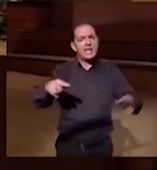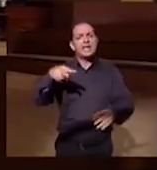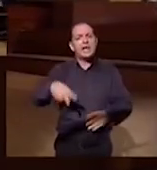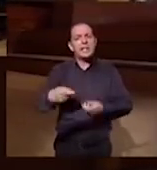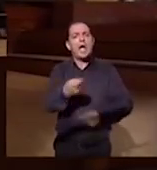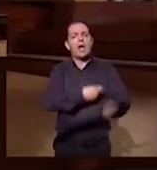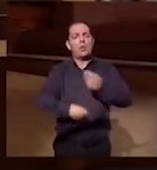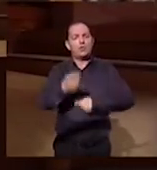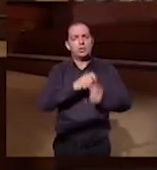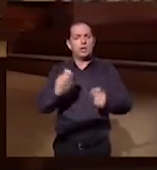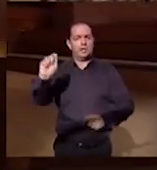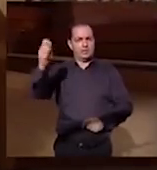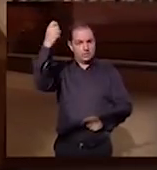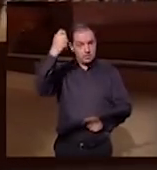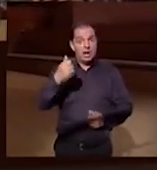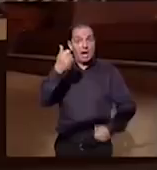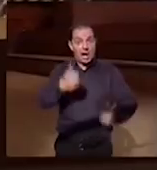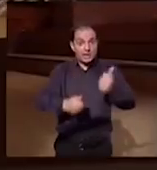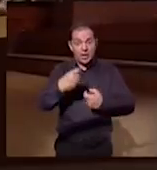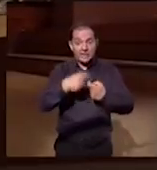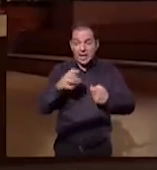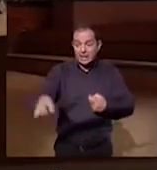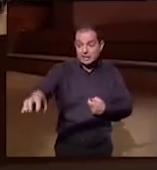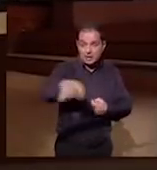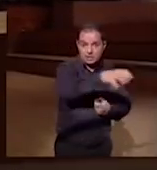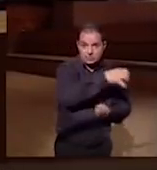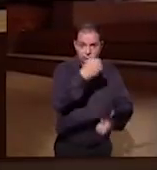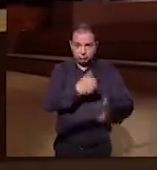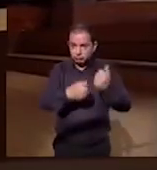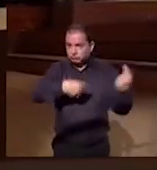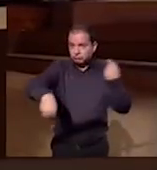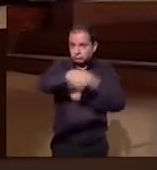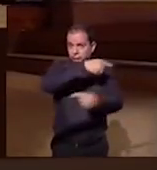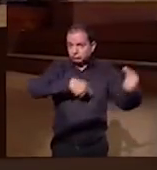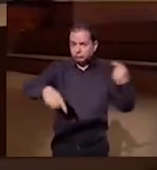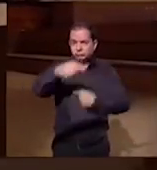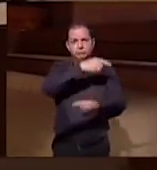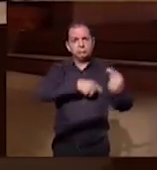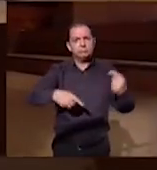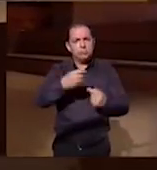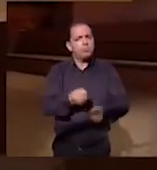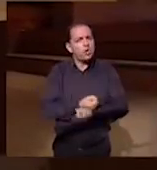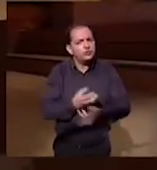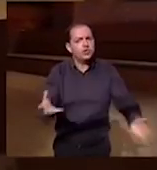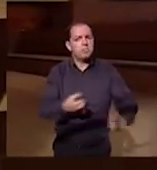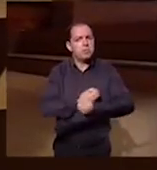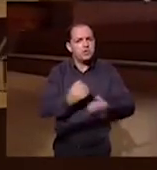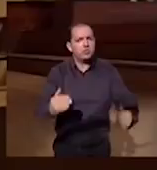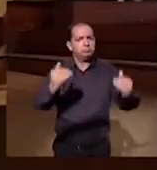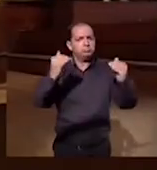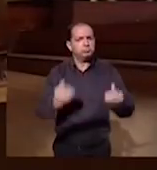ενέργειας. Ο ανταγωνισμός μεταξύ των προμηθευτών οδηγεί σε πιο ανταγωνιστικές προσφορές προς τους